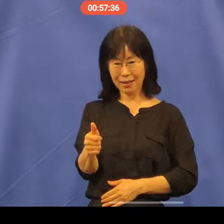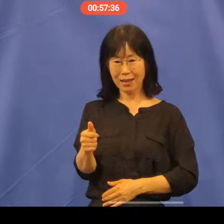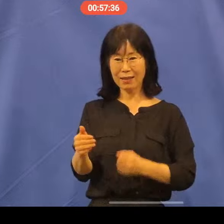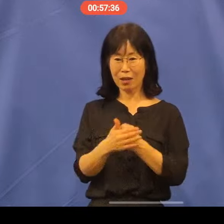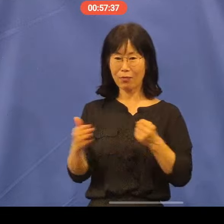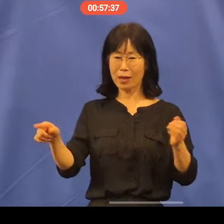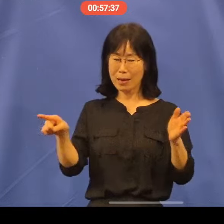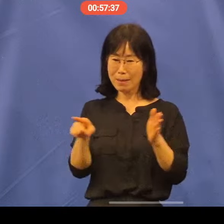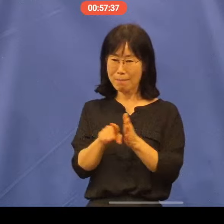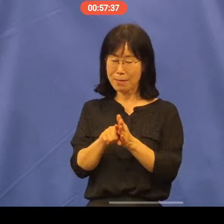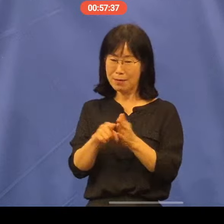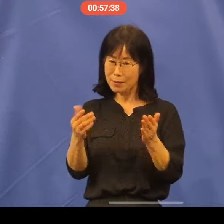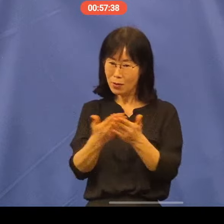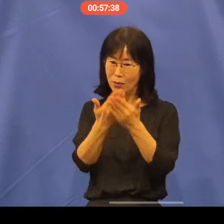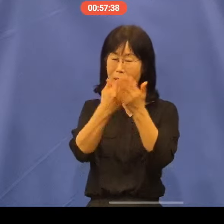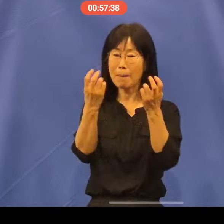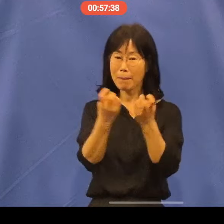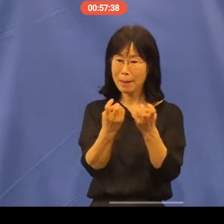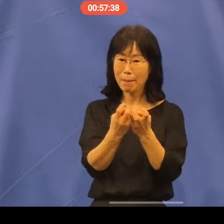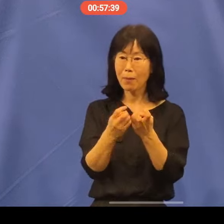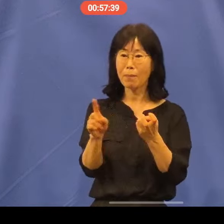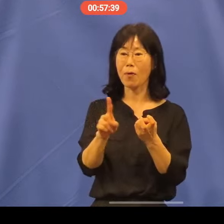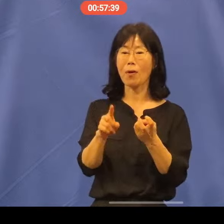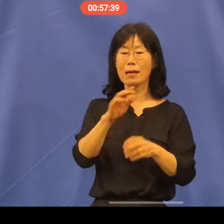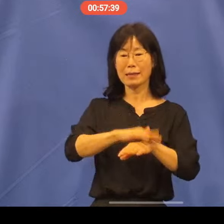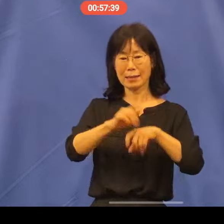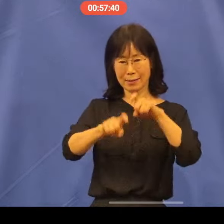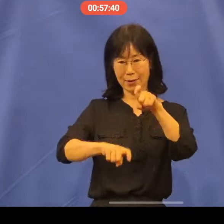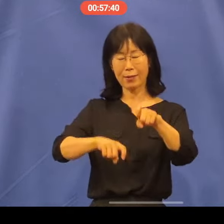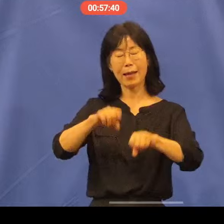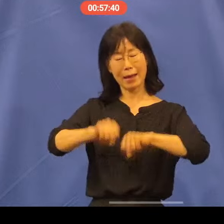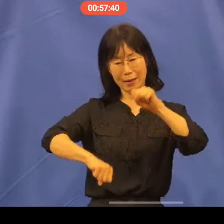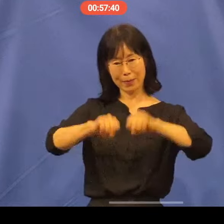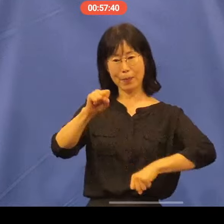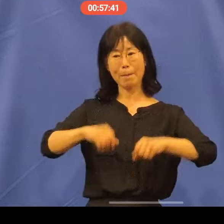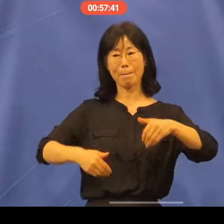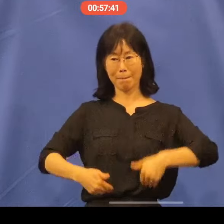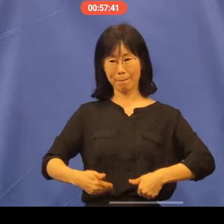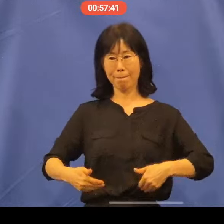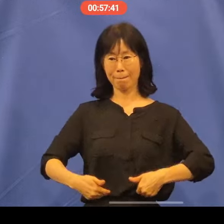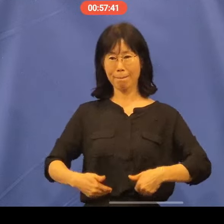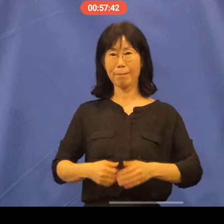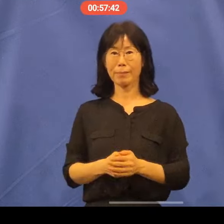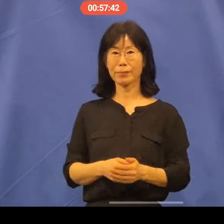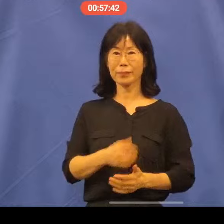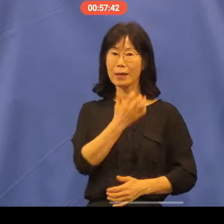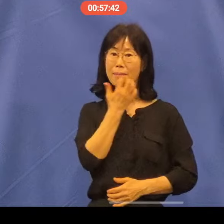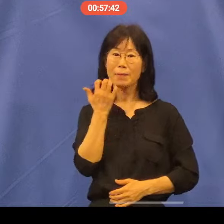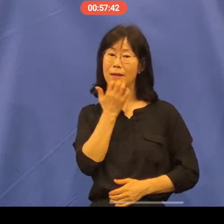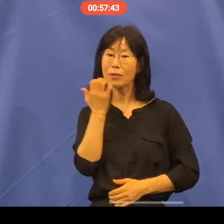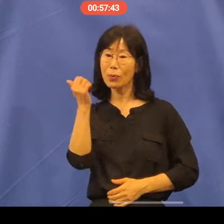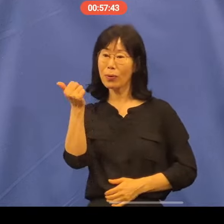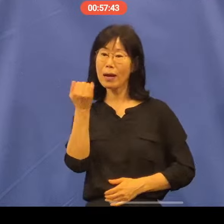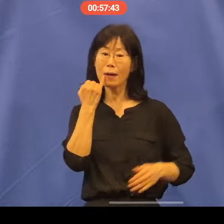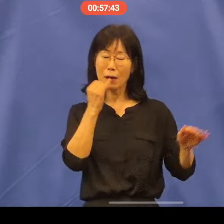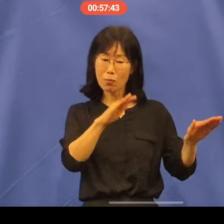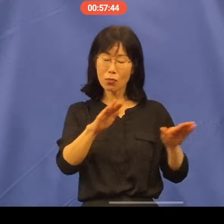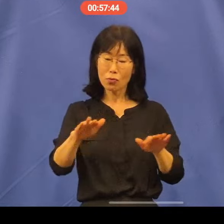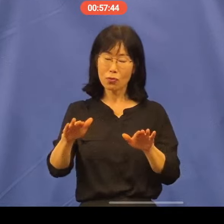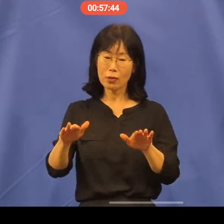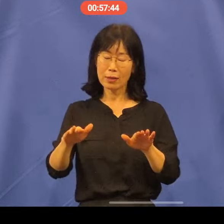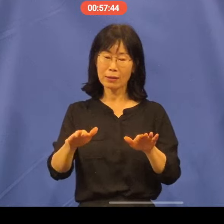돼요. 행동하지 않으면 믿는 게 아니에요, 여러분. 그렇죠? 여러분, 베드로가 물 위에서 그래도